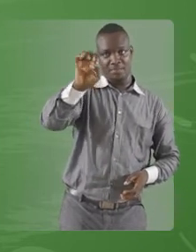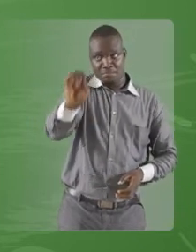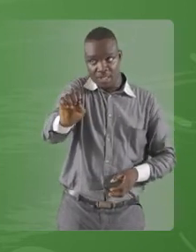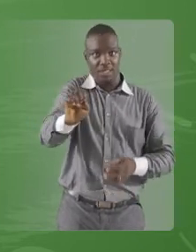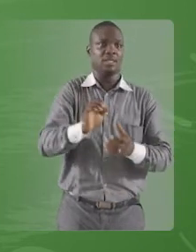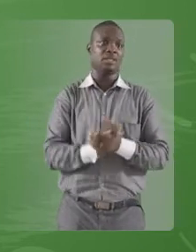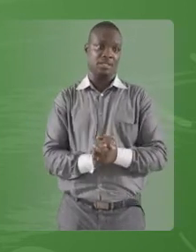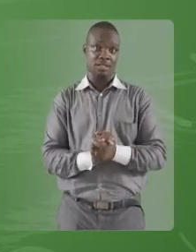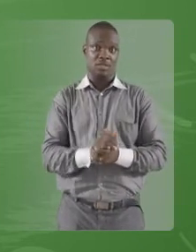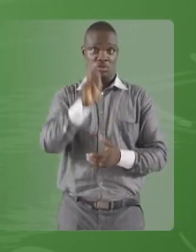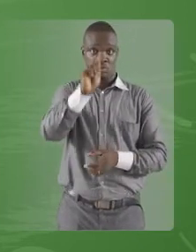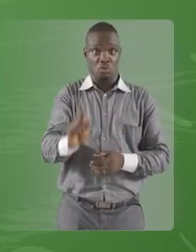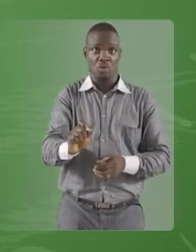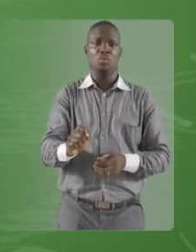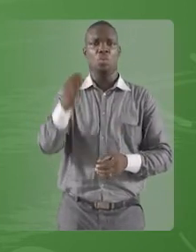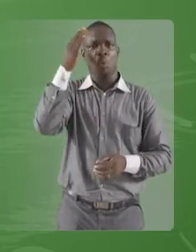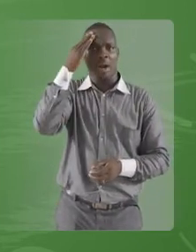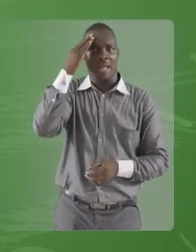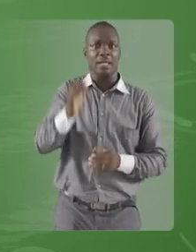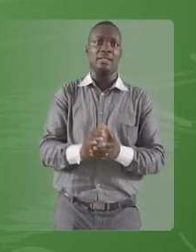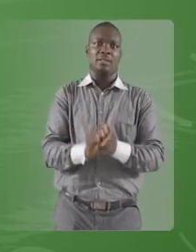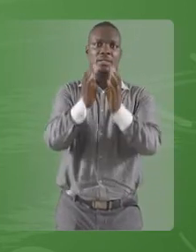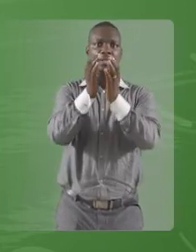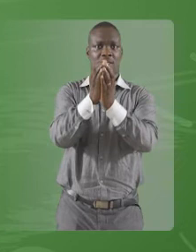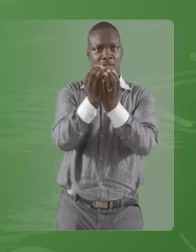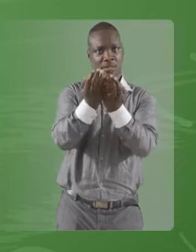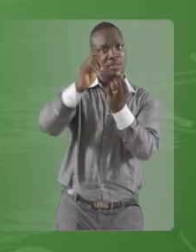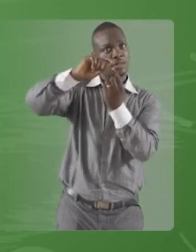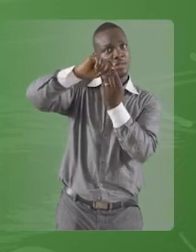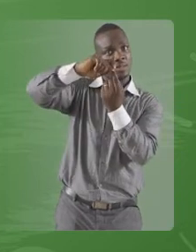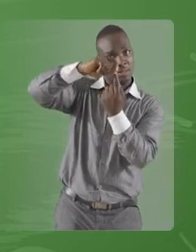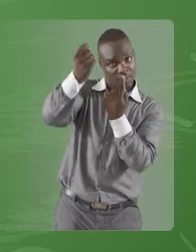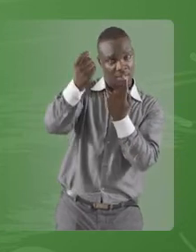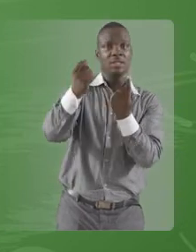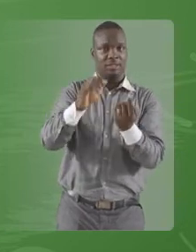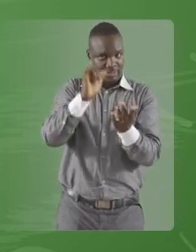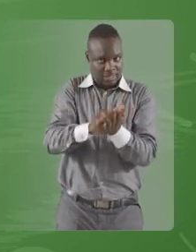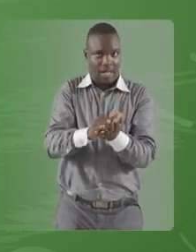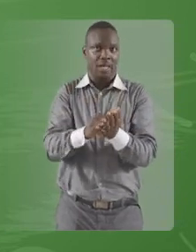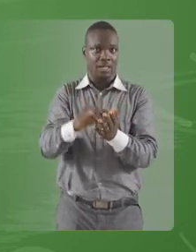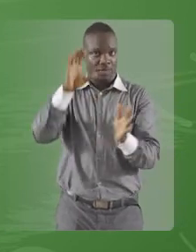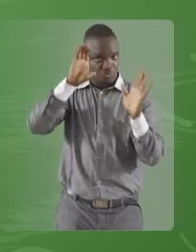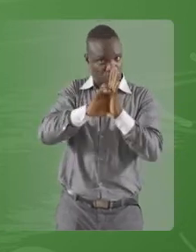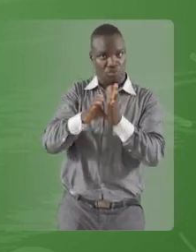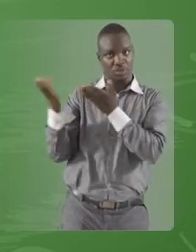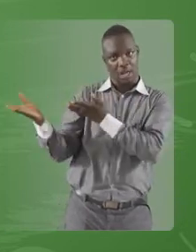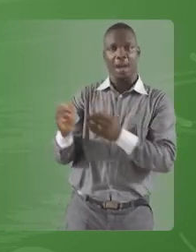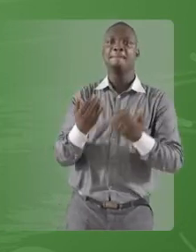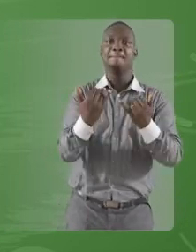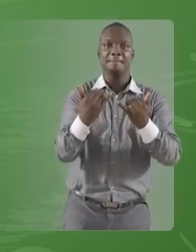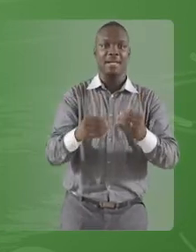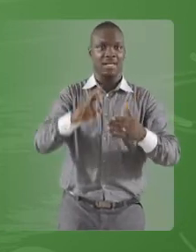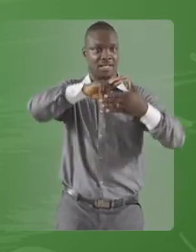d'une antenne mûre. Bien, alors, vous le voyez en résultat, petit 2, résultat. Vous